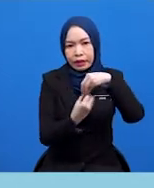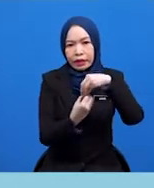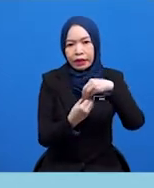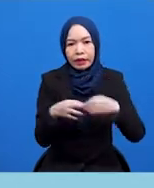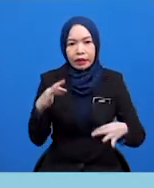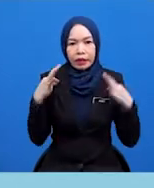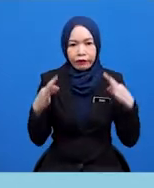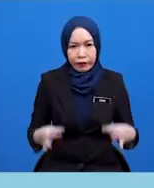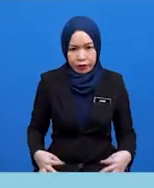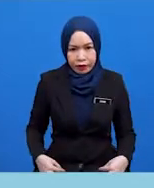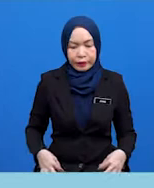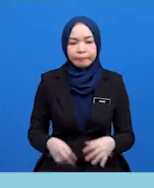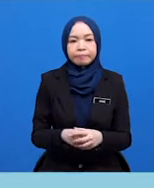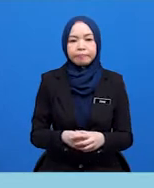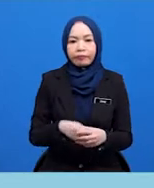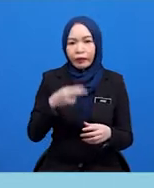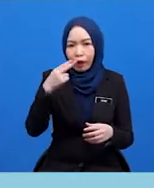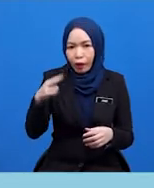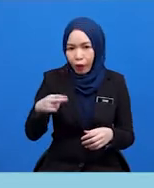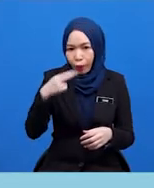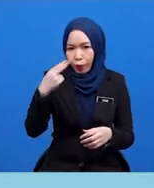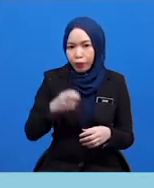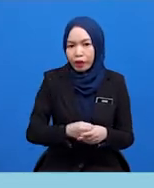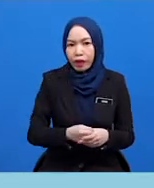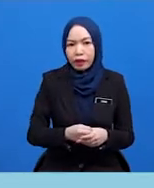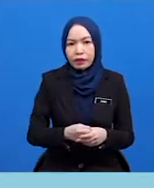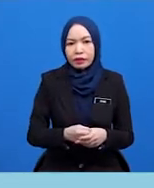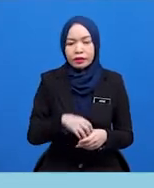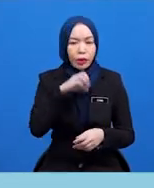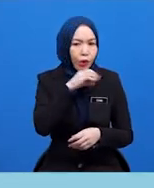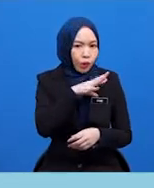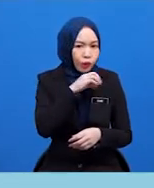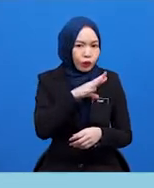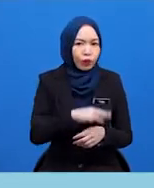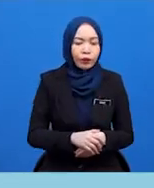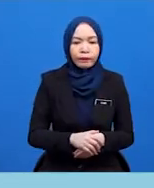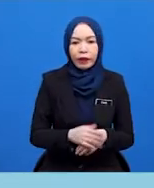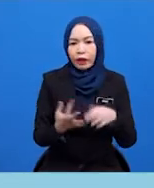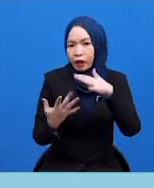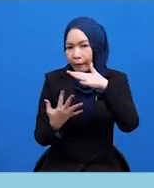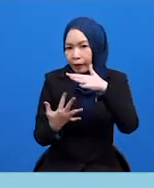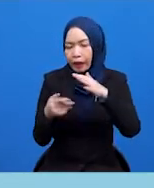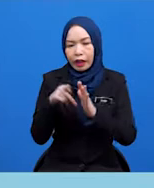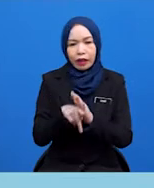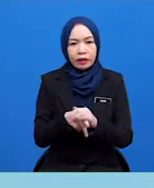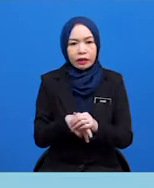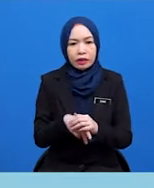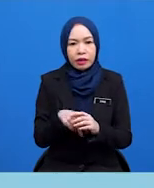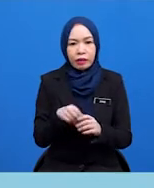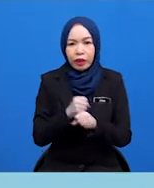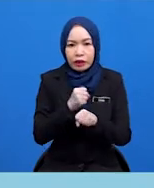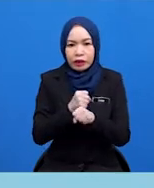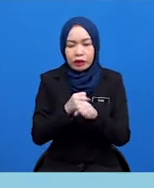Kualiti udara tercemar akibat kaedah tebang dan bakar semasa kerja-kerja pembersihan